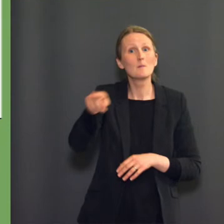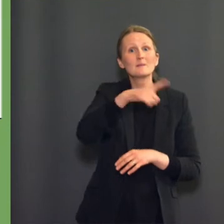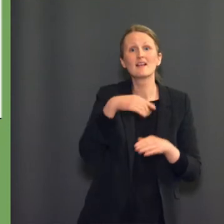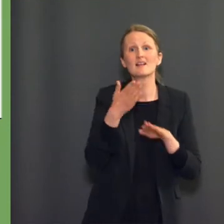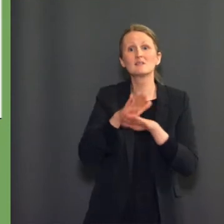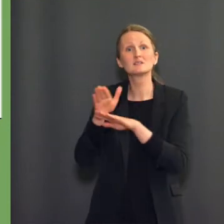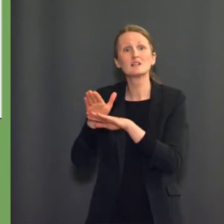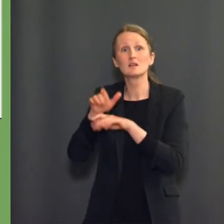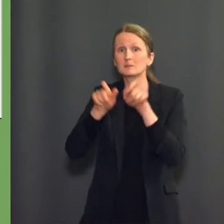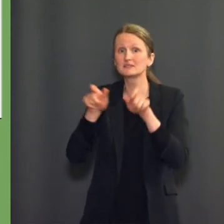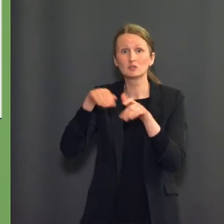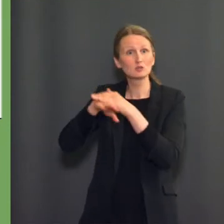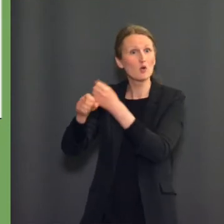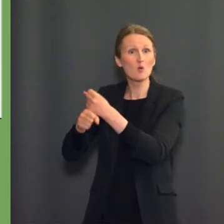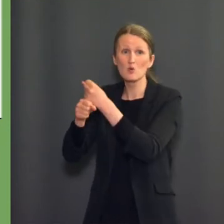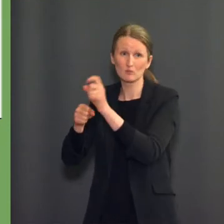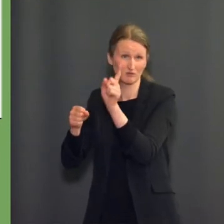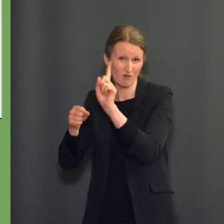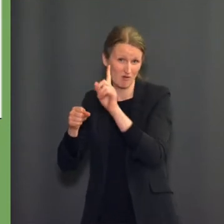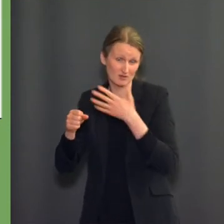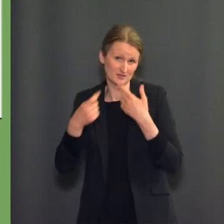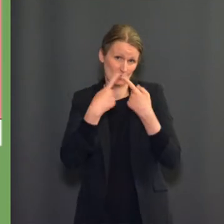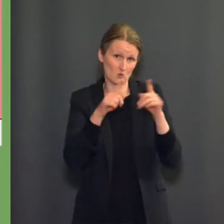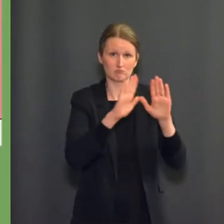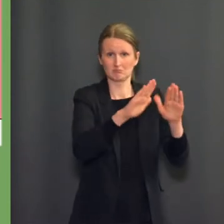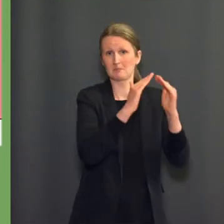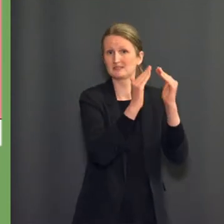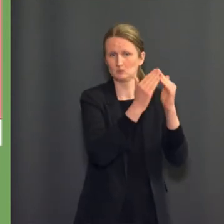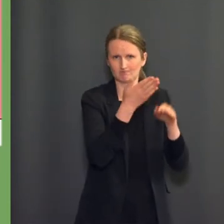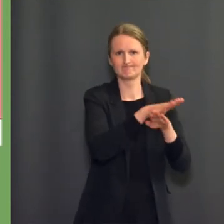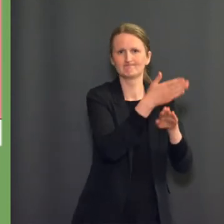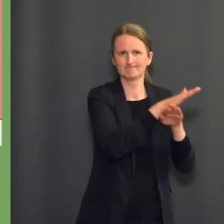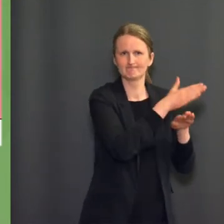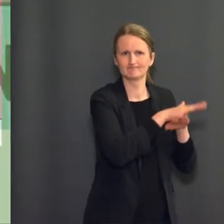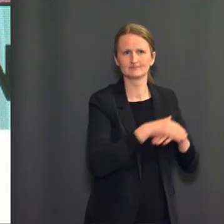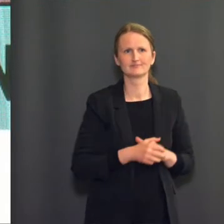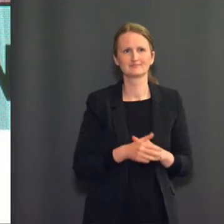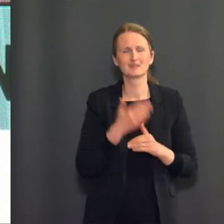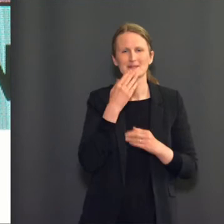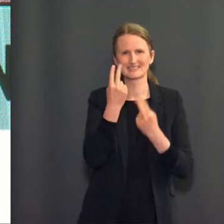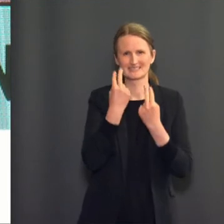de repos et des soins. Merci de votre attention.